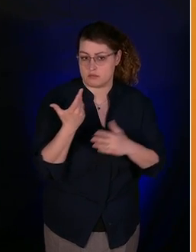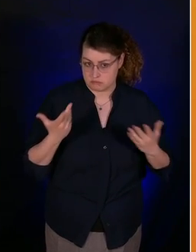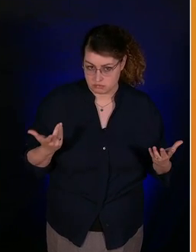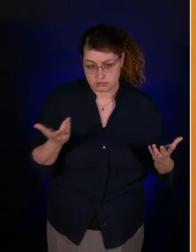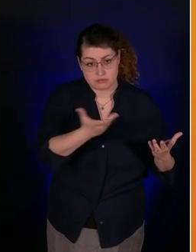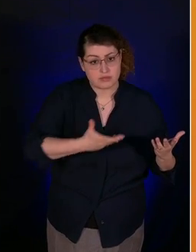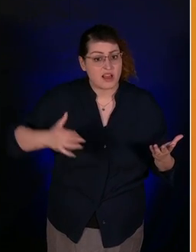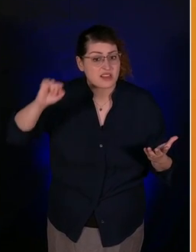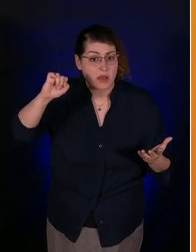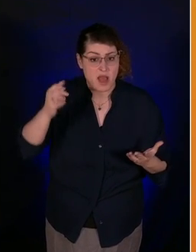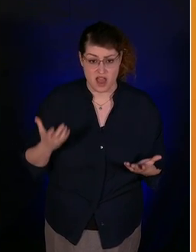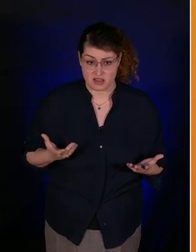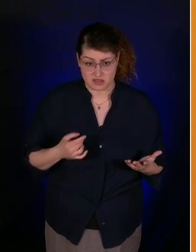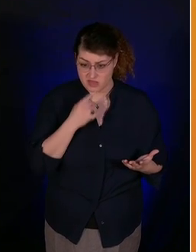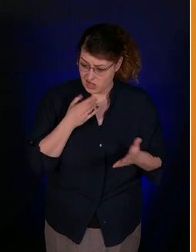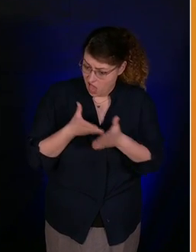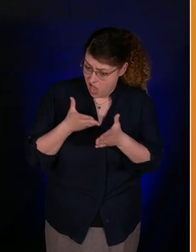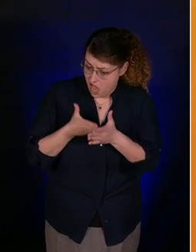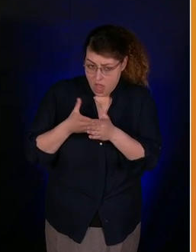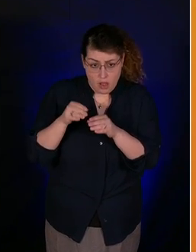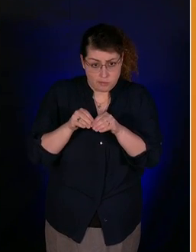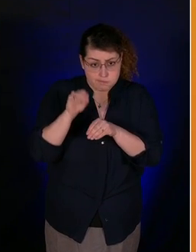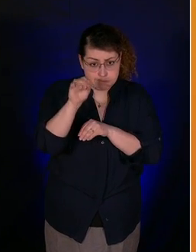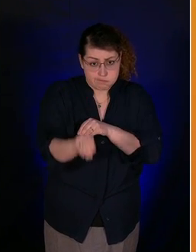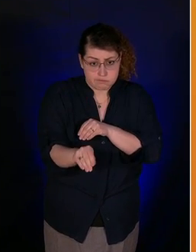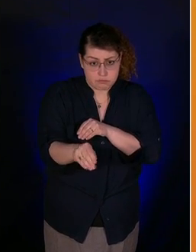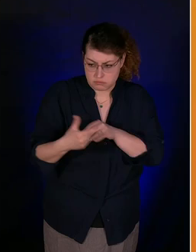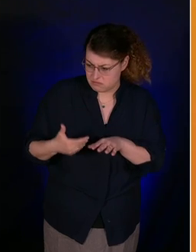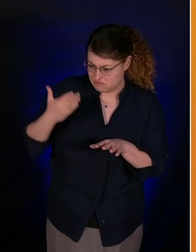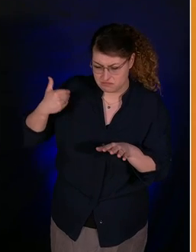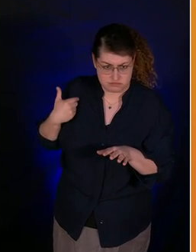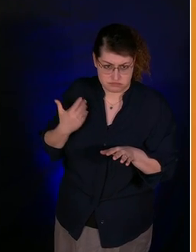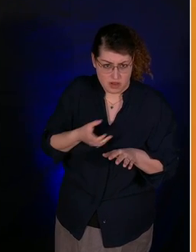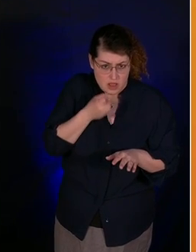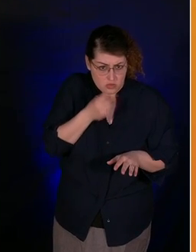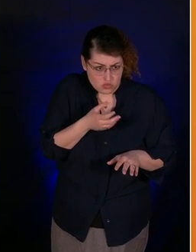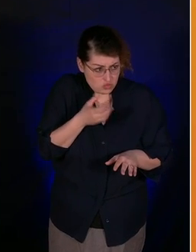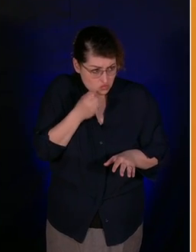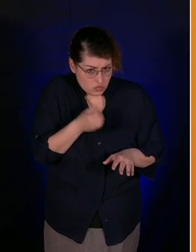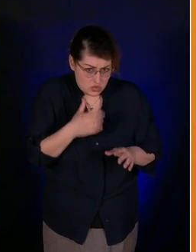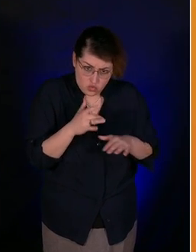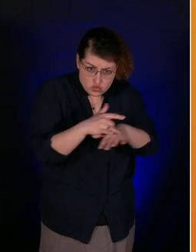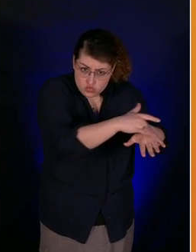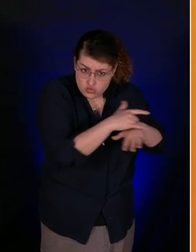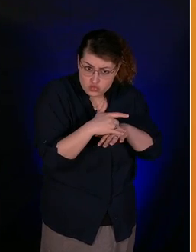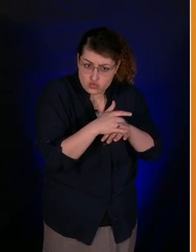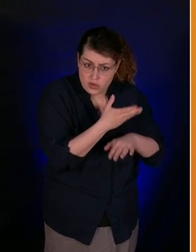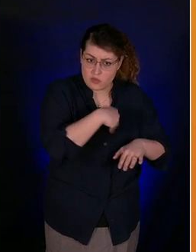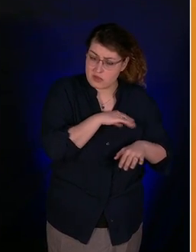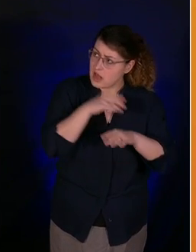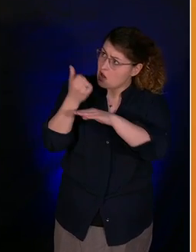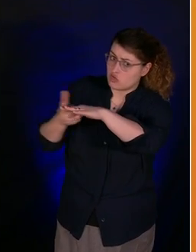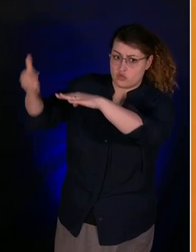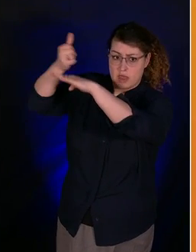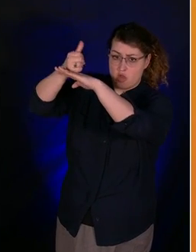vous ne faites en fait que reporter les difficultés que nous rencontrons toutes et tous dans notre activité sur une responsabilité supérieure